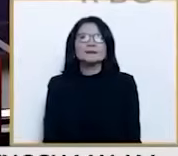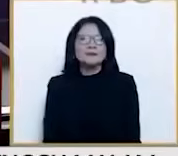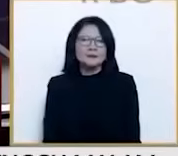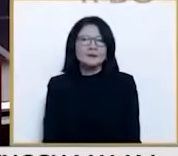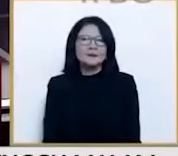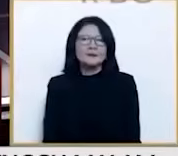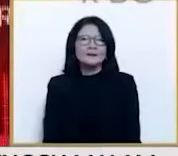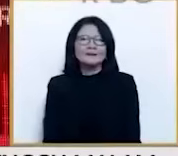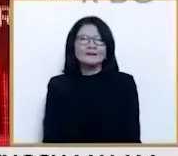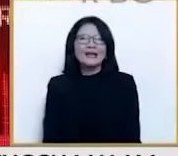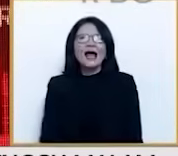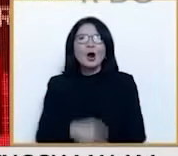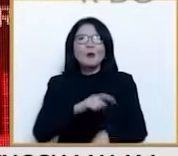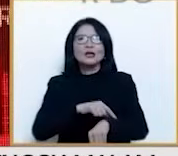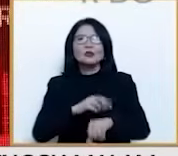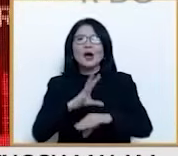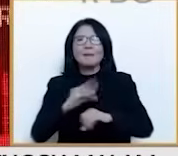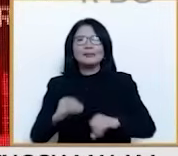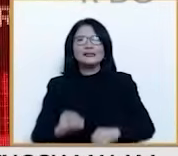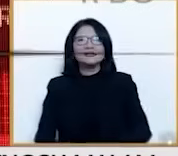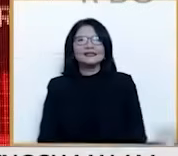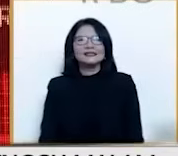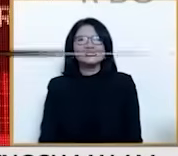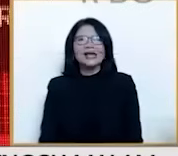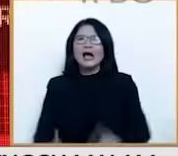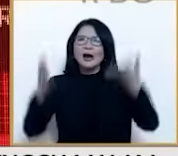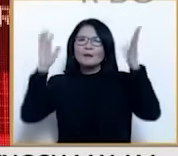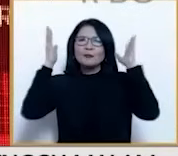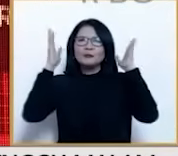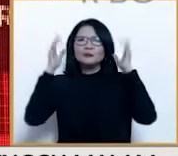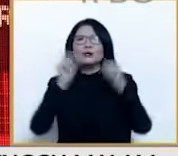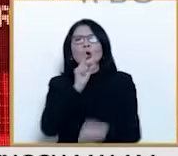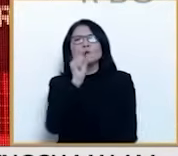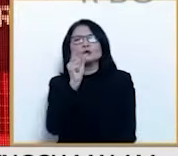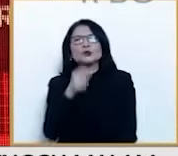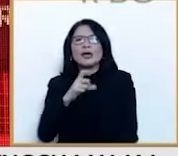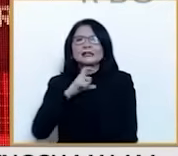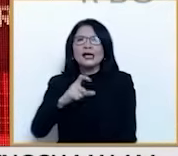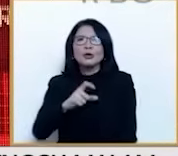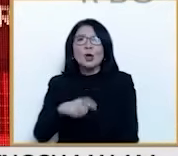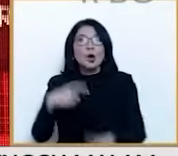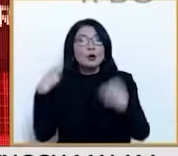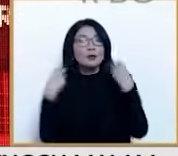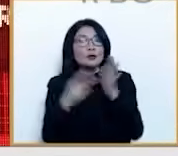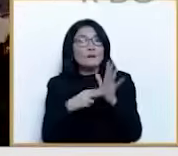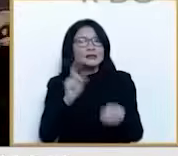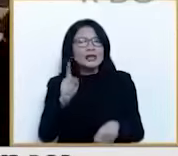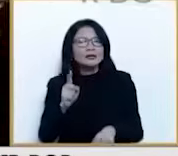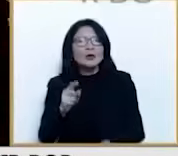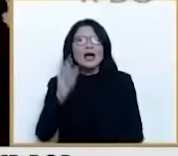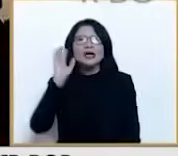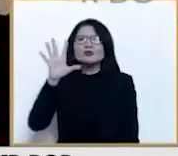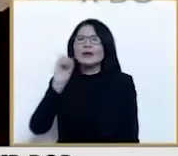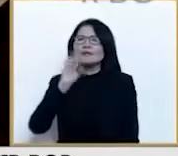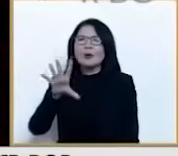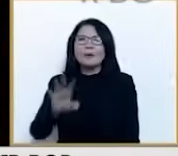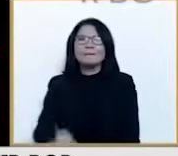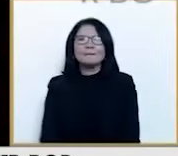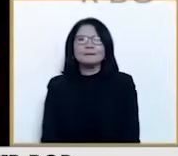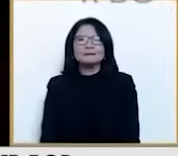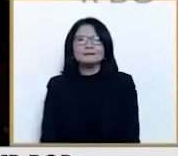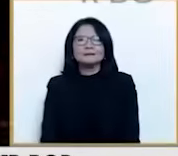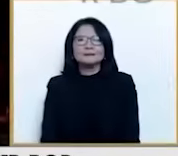Baik, waktunya sudah habis dan juga kita berikan aplaus tentunya untuk calon gubernur nomor urut 1 yang telah memberikan jawaban.